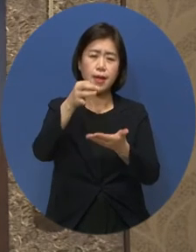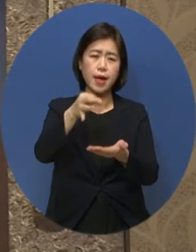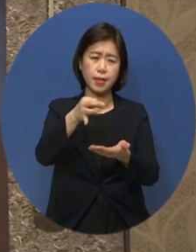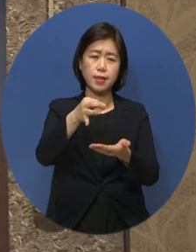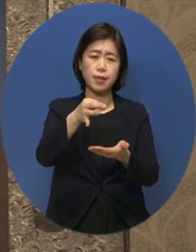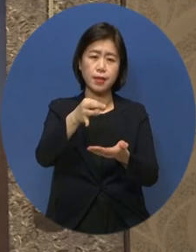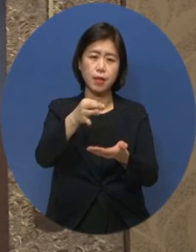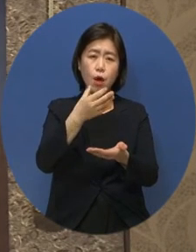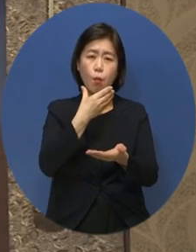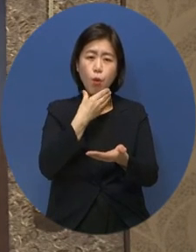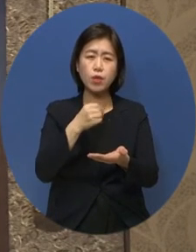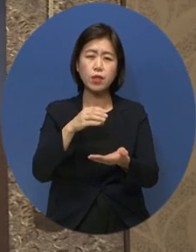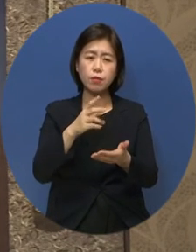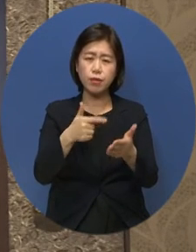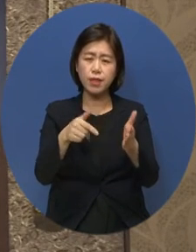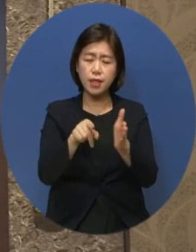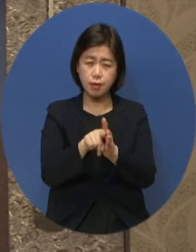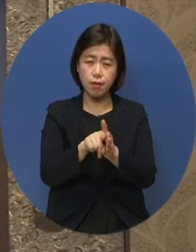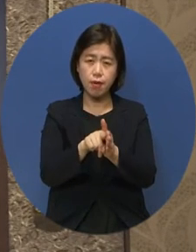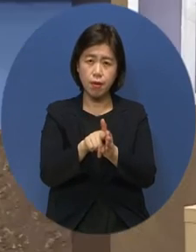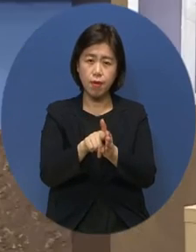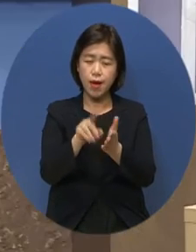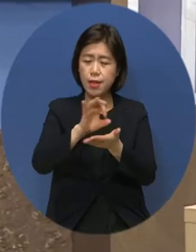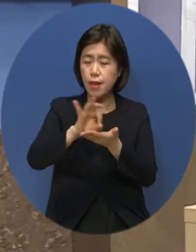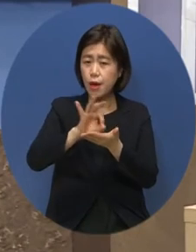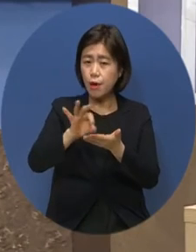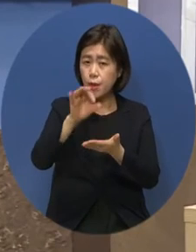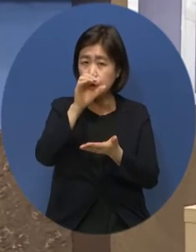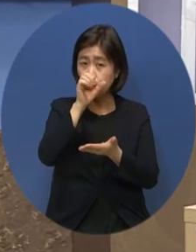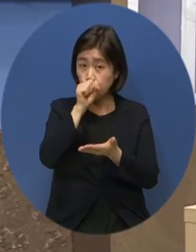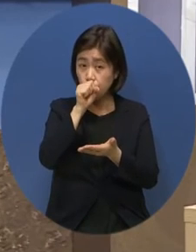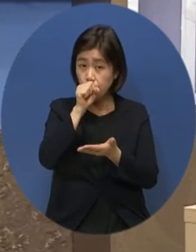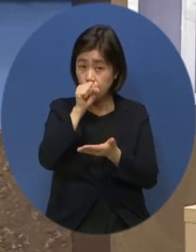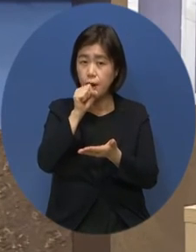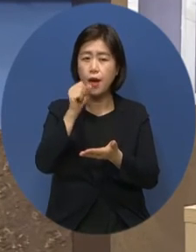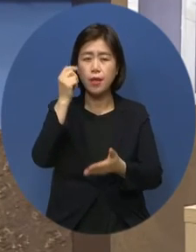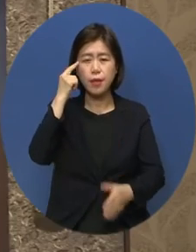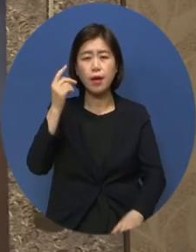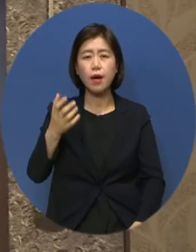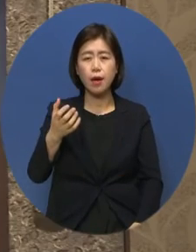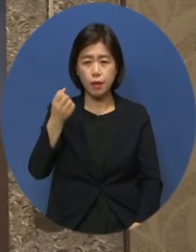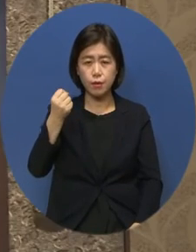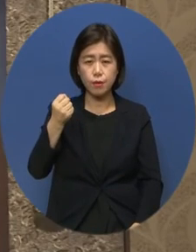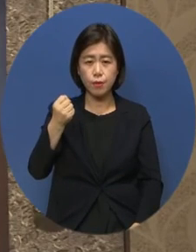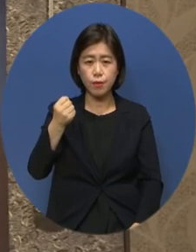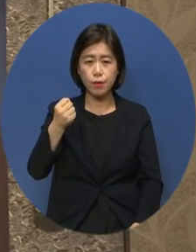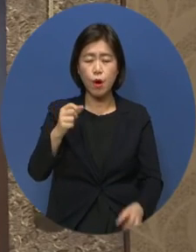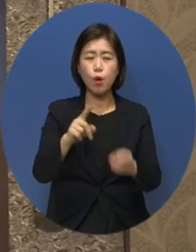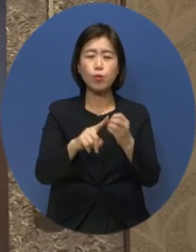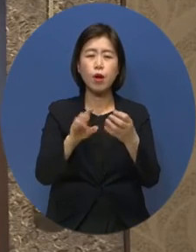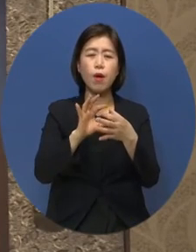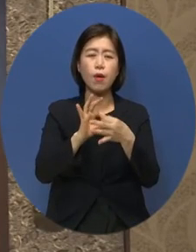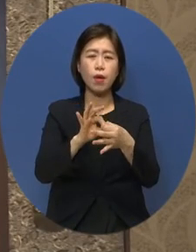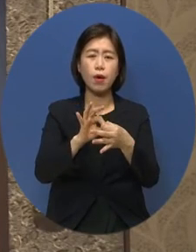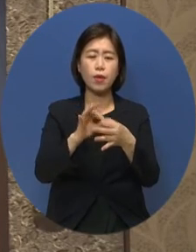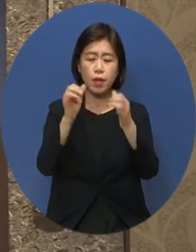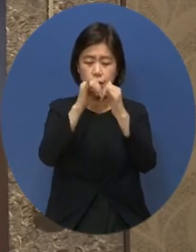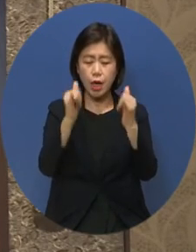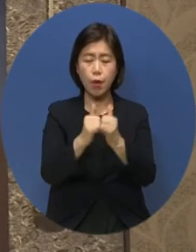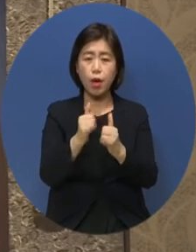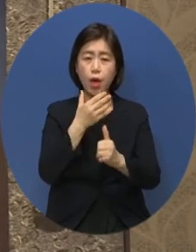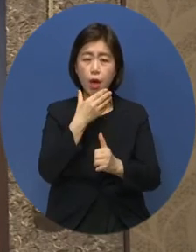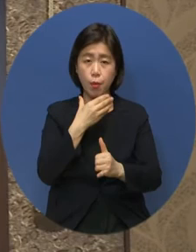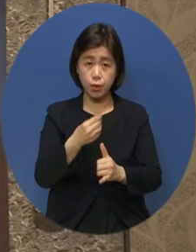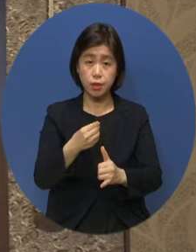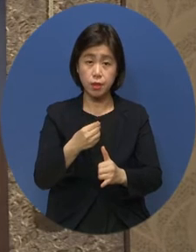좋겠다 이래서 조계종사회복지재단 을 설립 하자는 제안을 하게 됩니다 아 이거 게 또 마침 종 당 고위